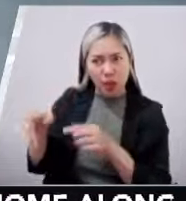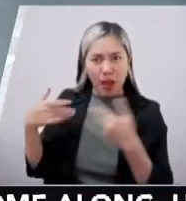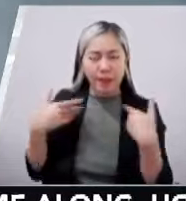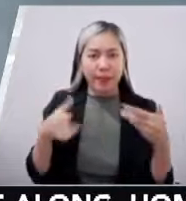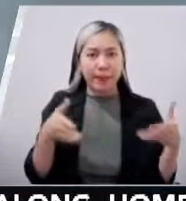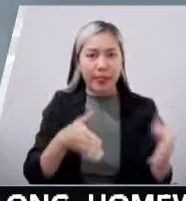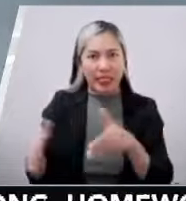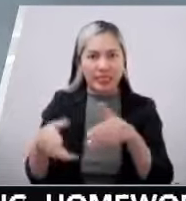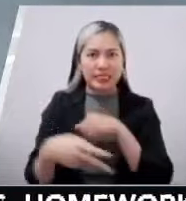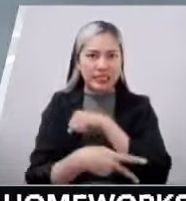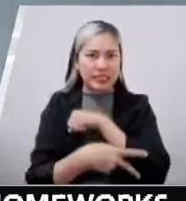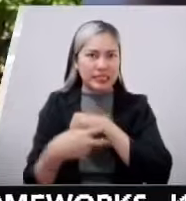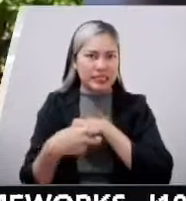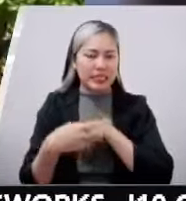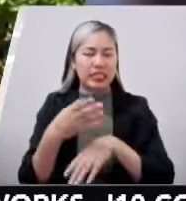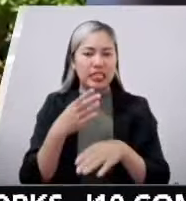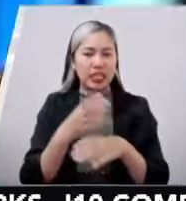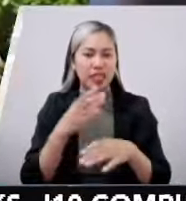EJ Gomez.